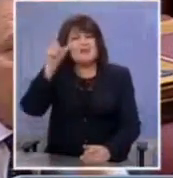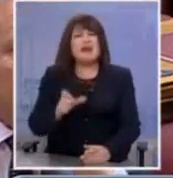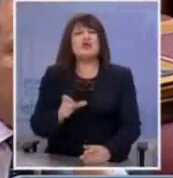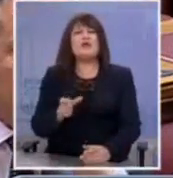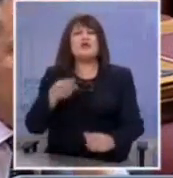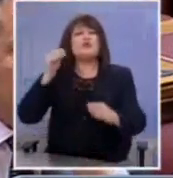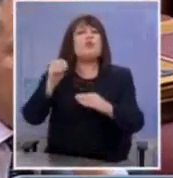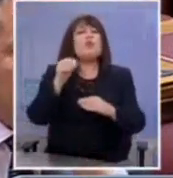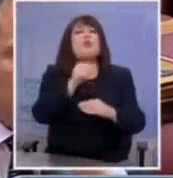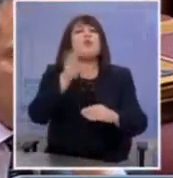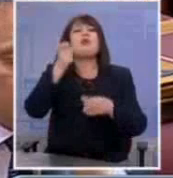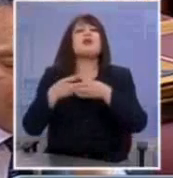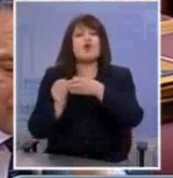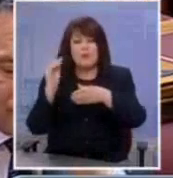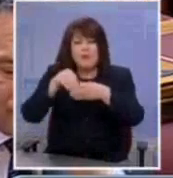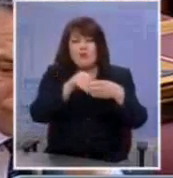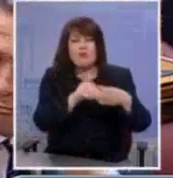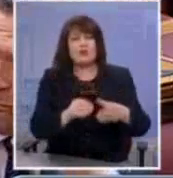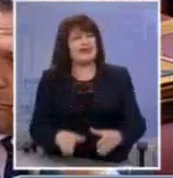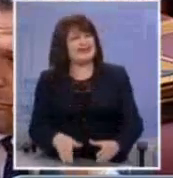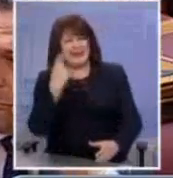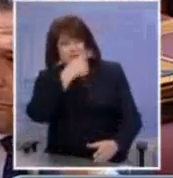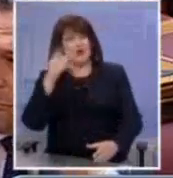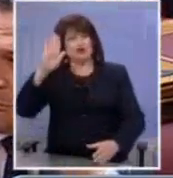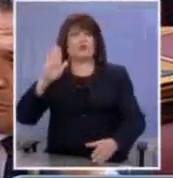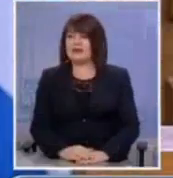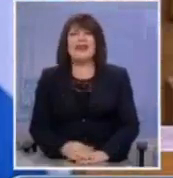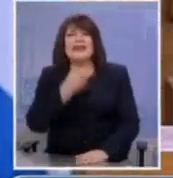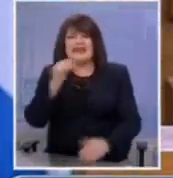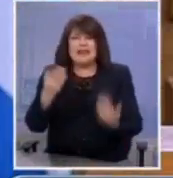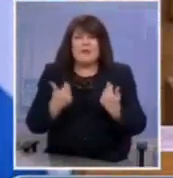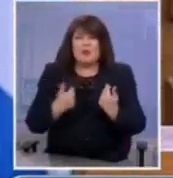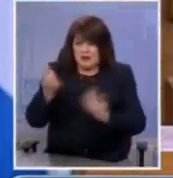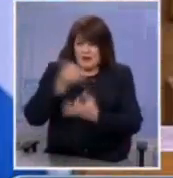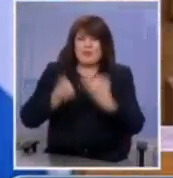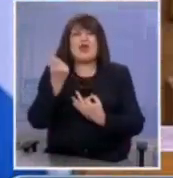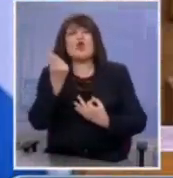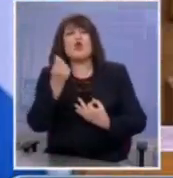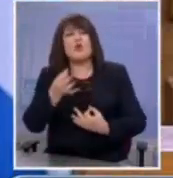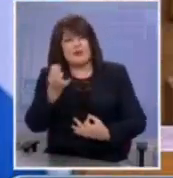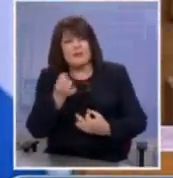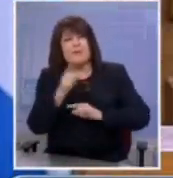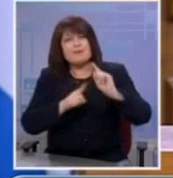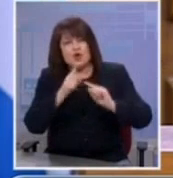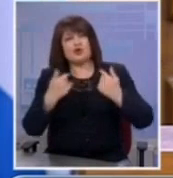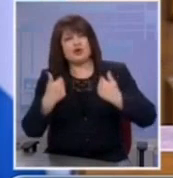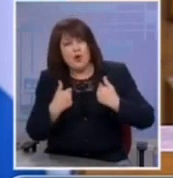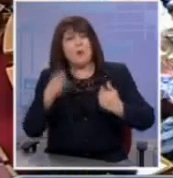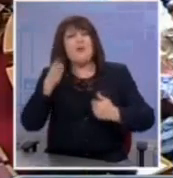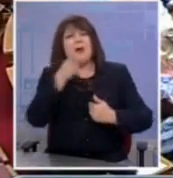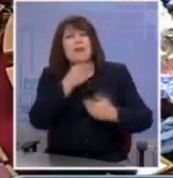από που έχει περάσει όμως όμως άστα τώρα άστα τώρας καθορίσω οικονόμου ποιος θα είναι